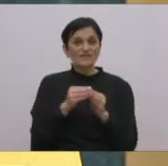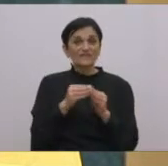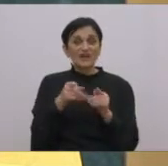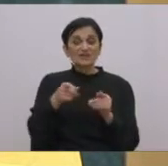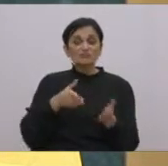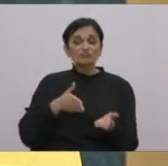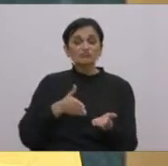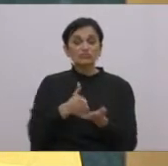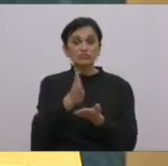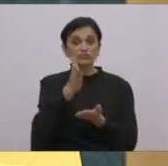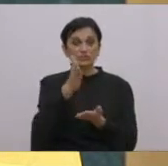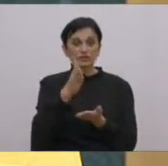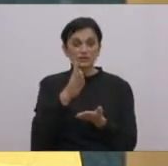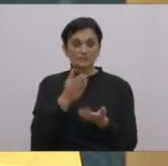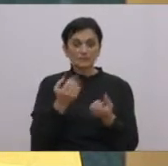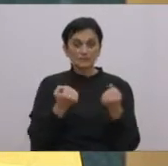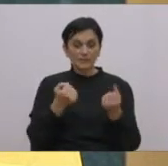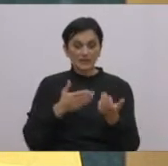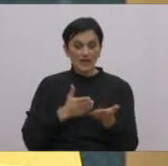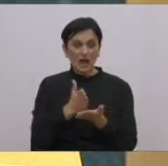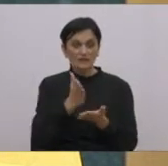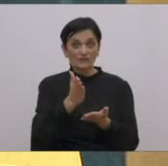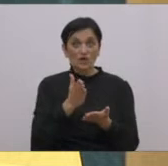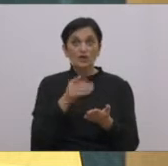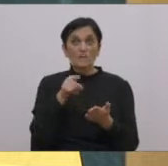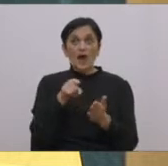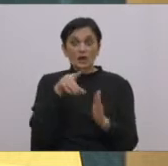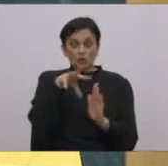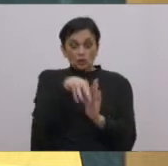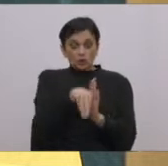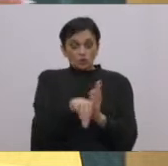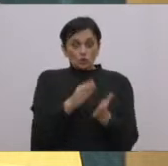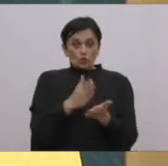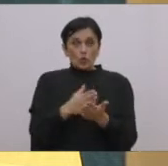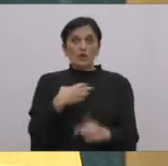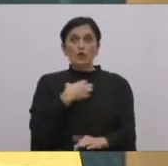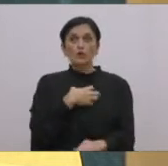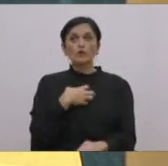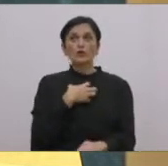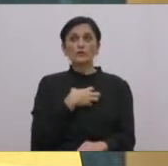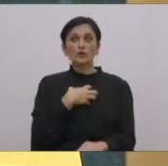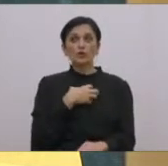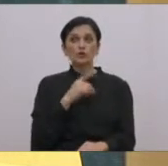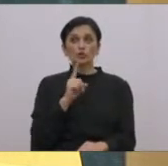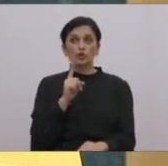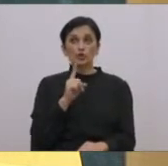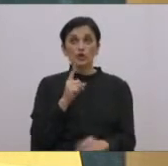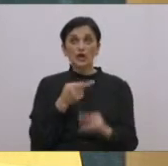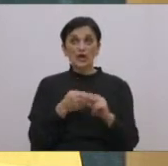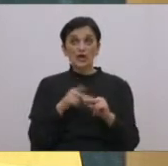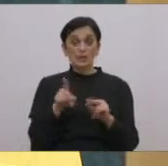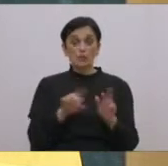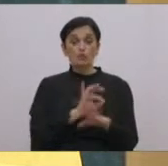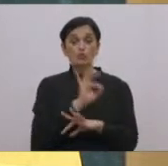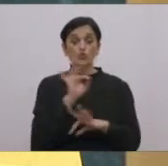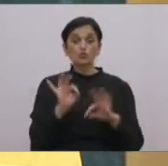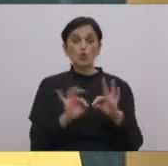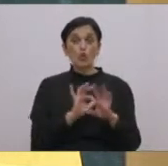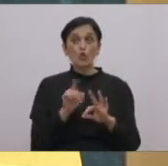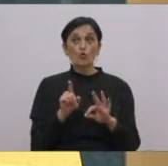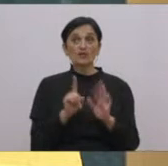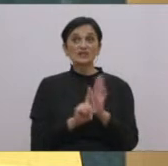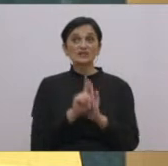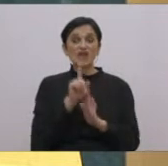მონაკვეთის გავლა. მათ შორის ასევე მნიშვნელოვანია, რომ აღნიშნული პროექტი